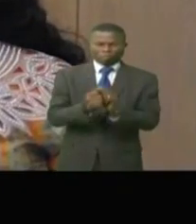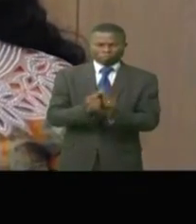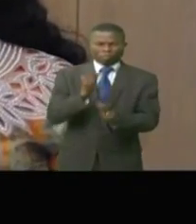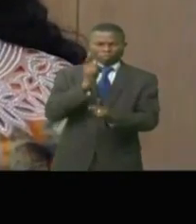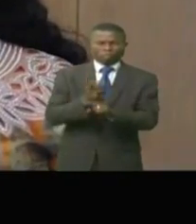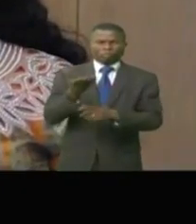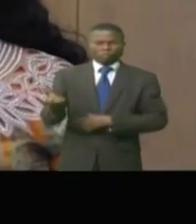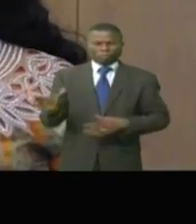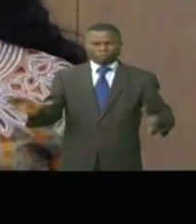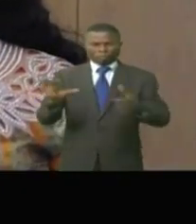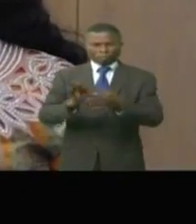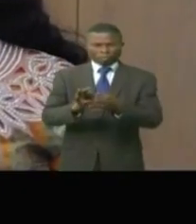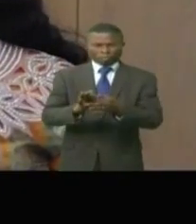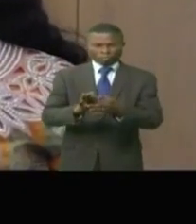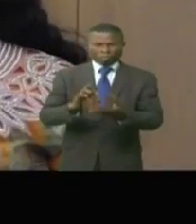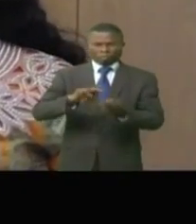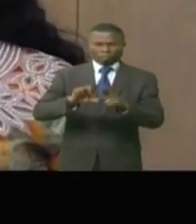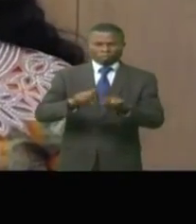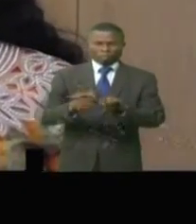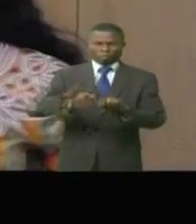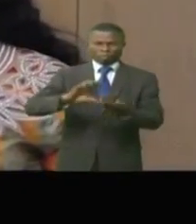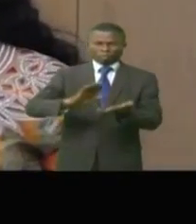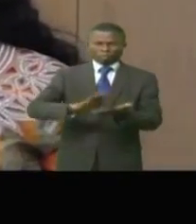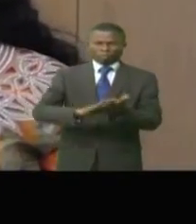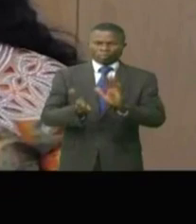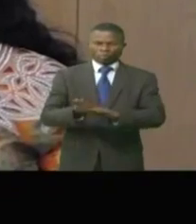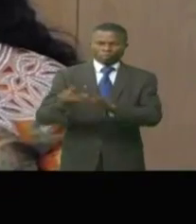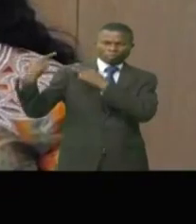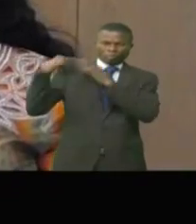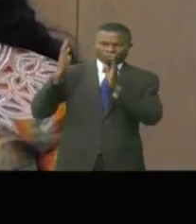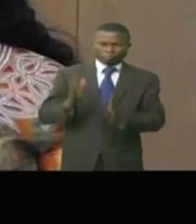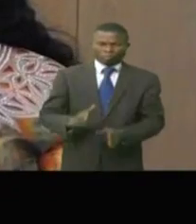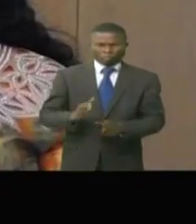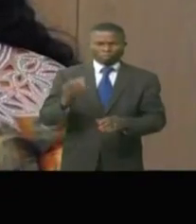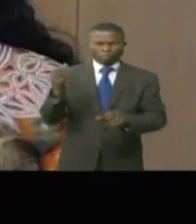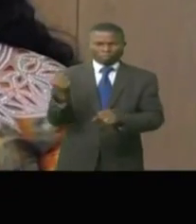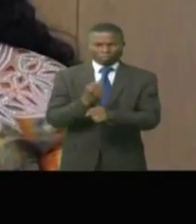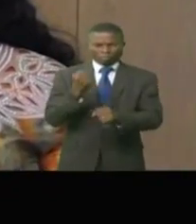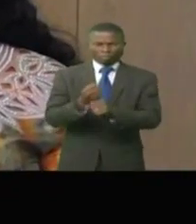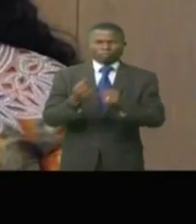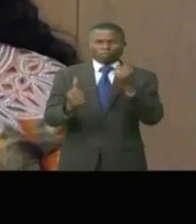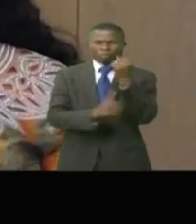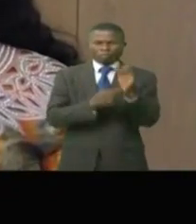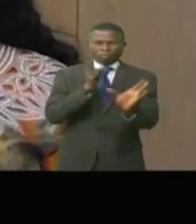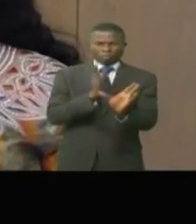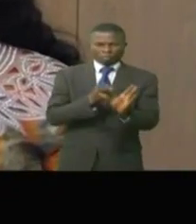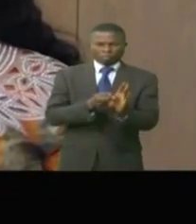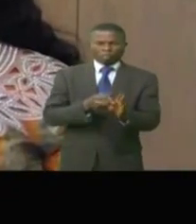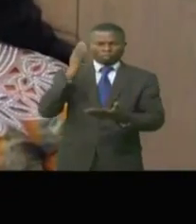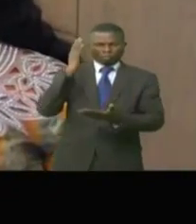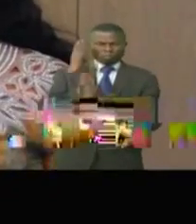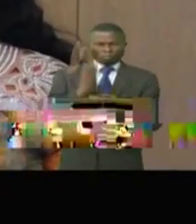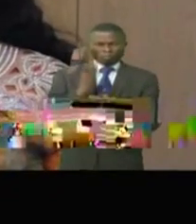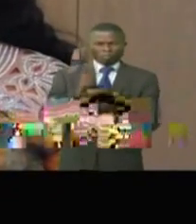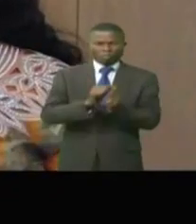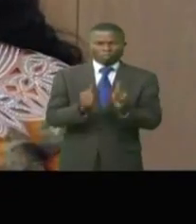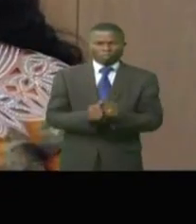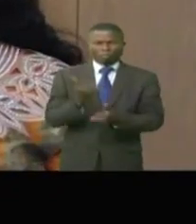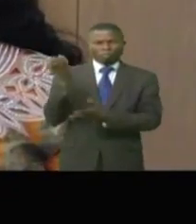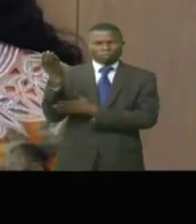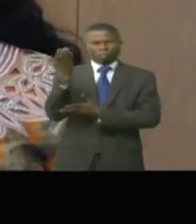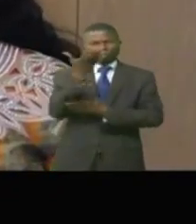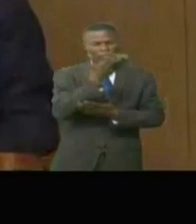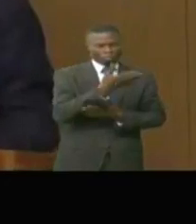spécifiques, de l'autonomisation et de l'emploi des personnes avec handicap à travers la lutte contre la et